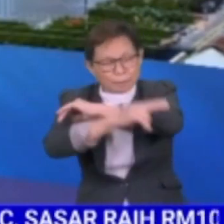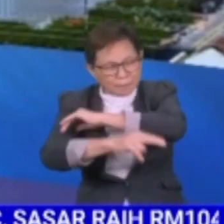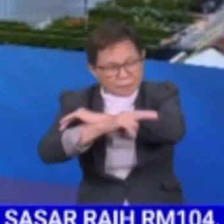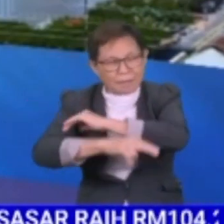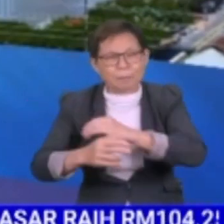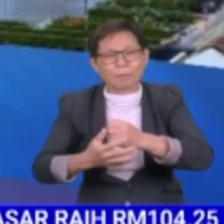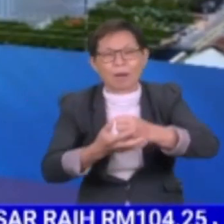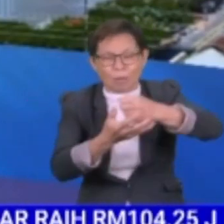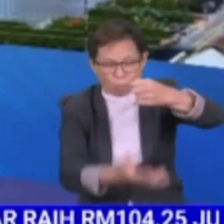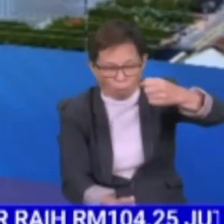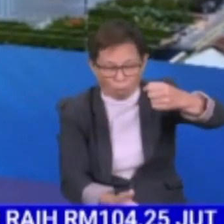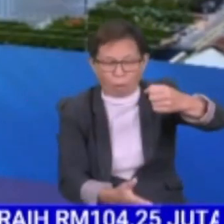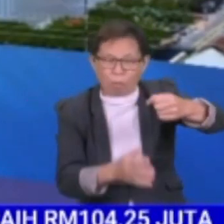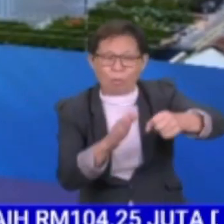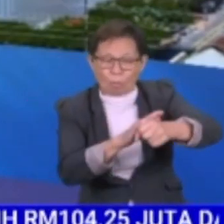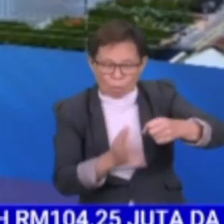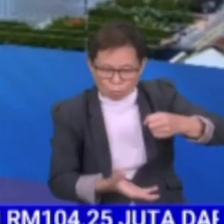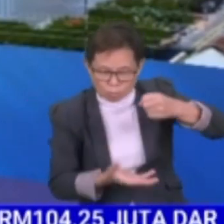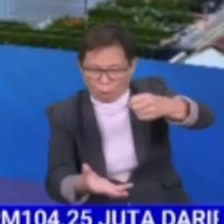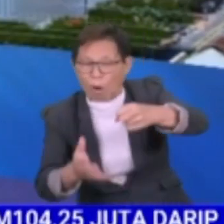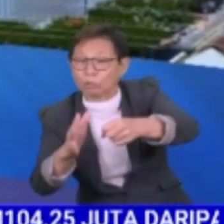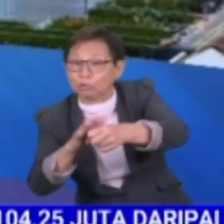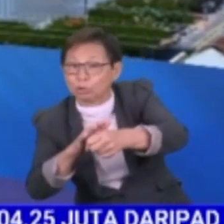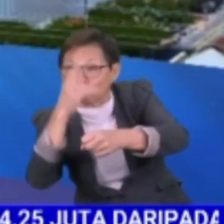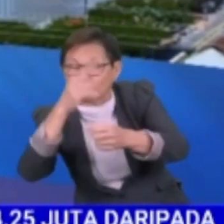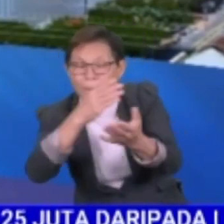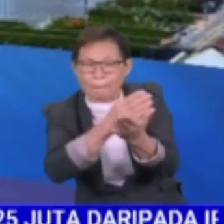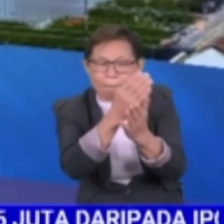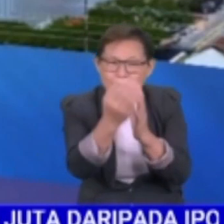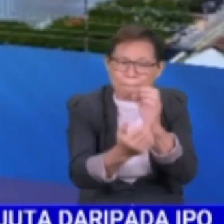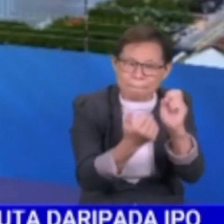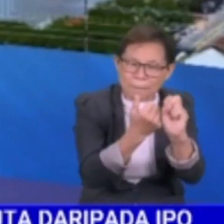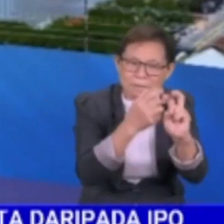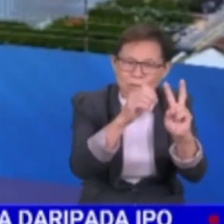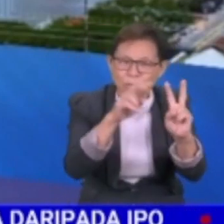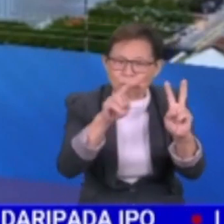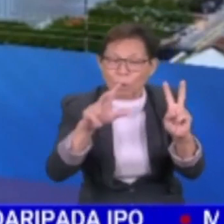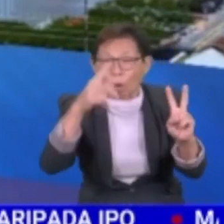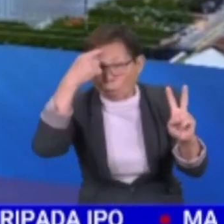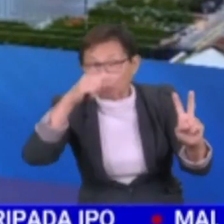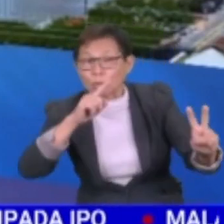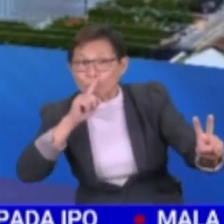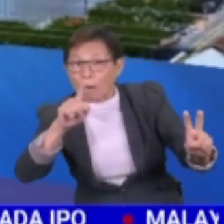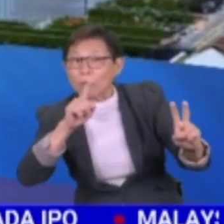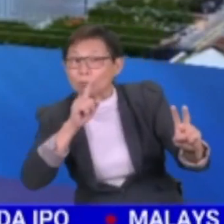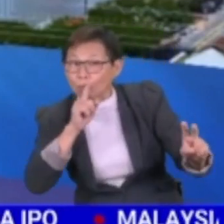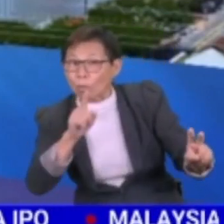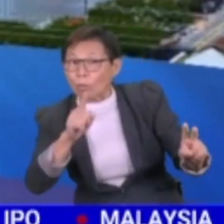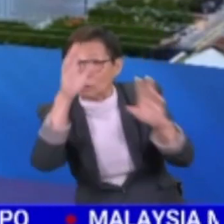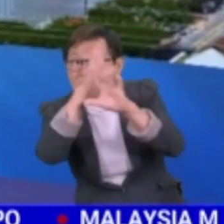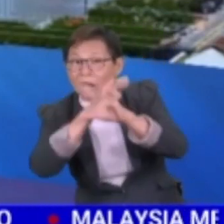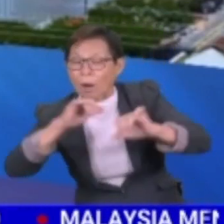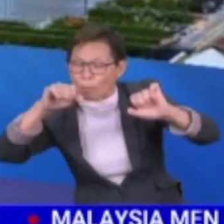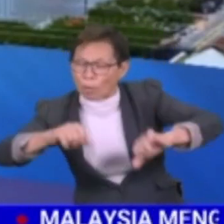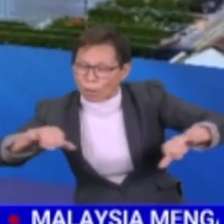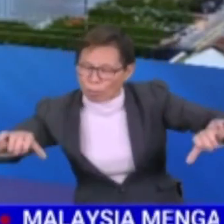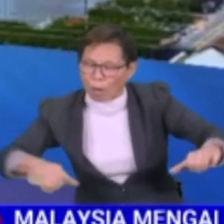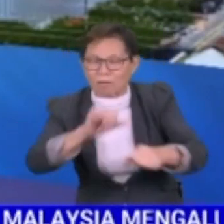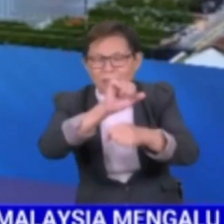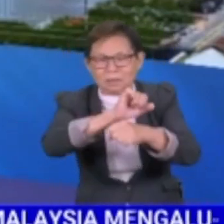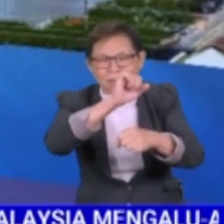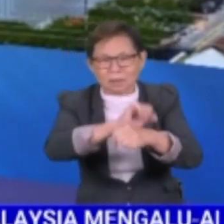dengan dana yang mencukupi dalam pajak 2023 bagi memastikan Serawak dapat melaksanakan